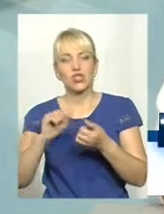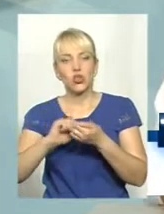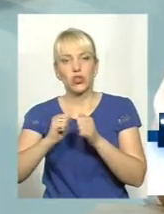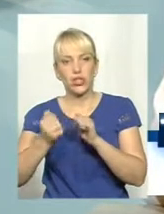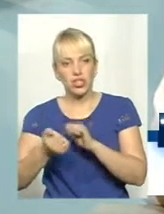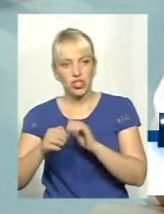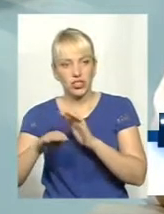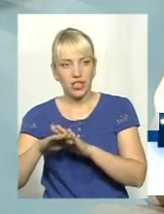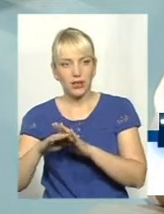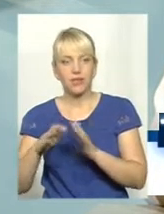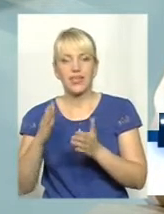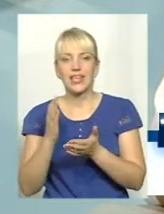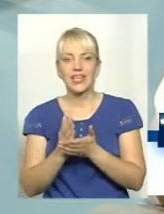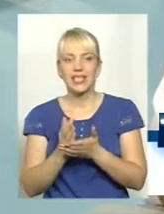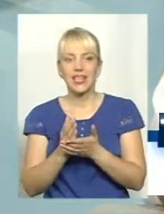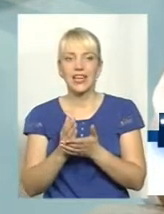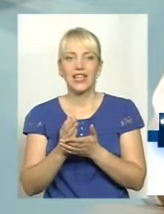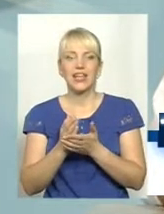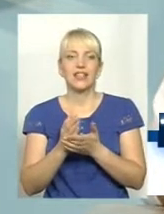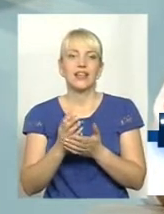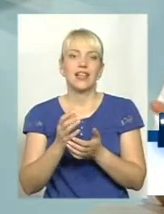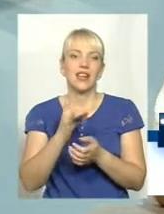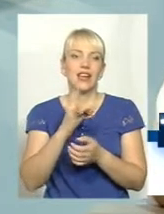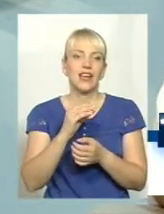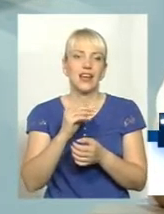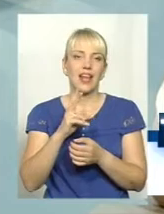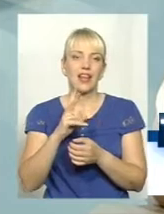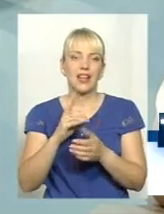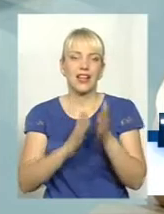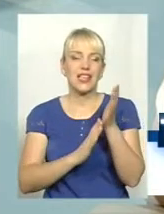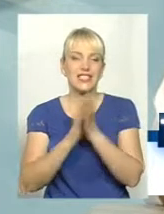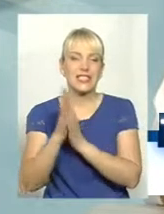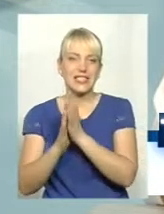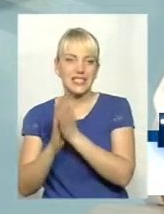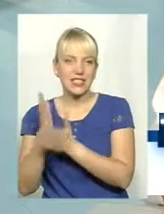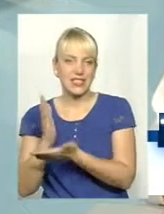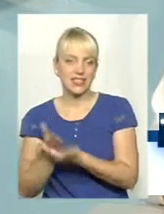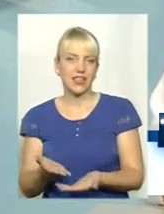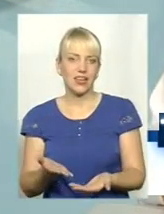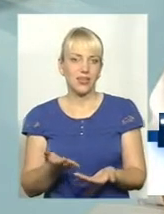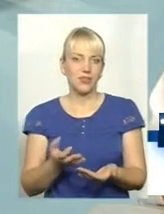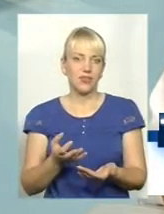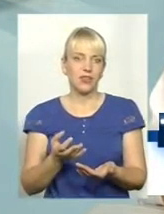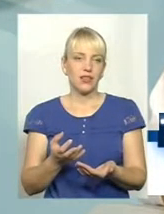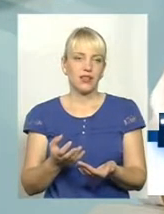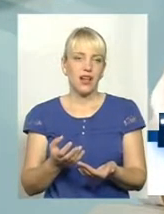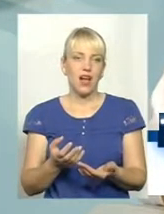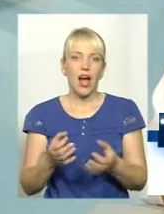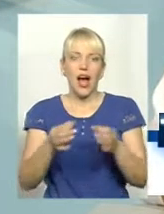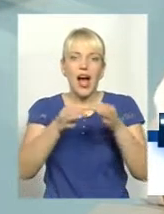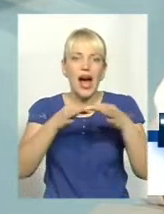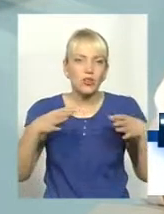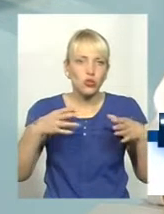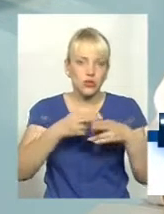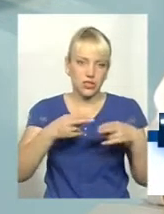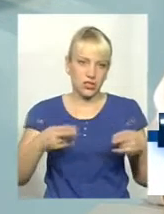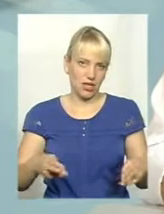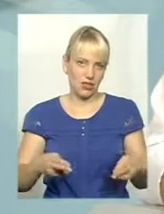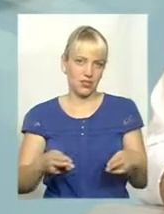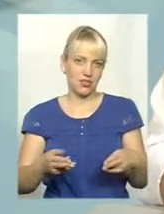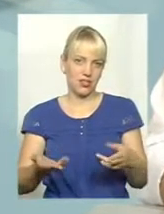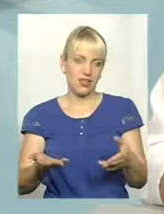історія. Ну, в нас все дуже складно. У нас настільки все поєднано, як природа, так і частина є історична,